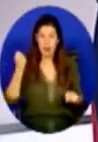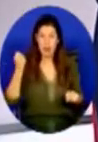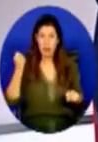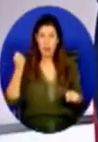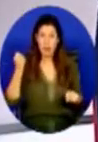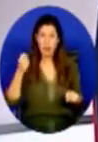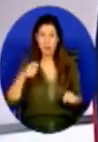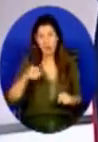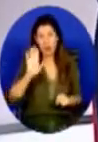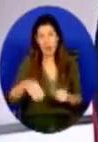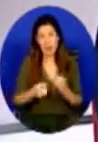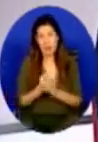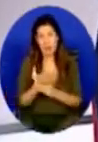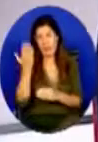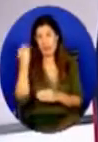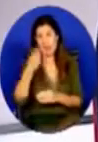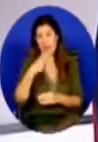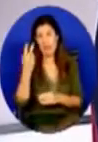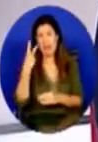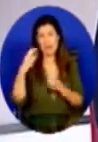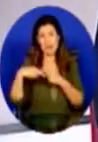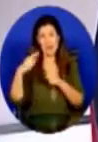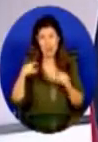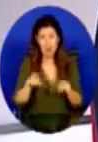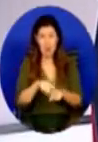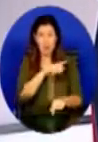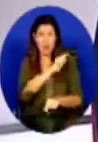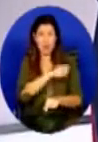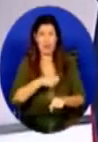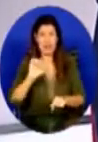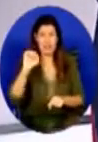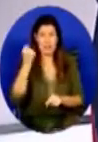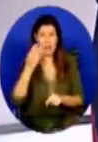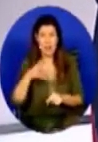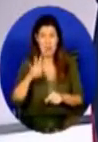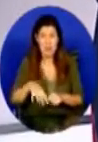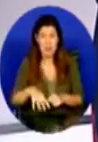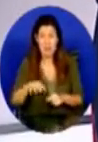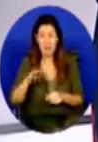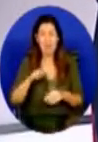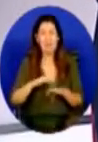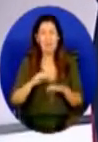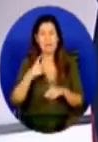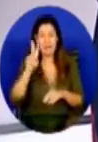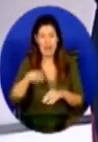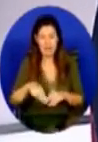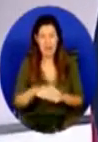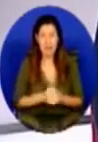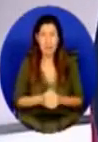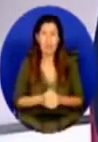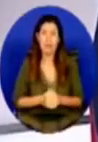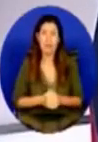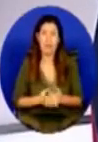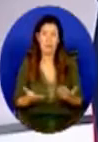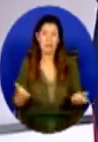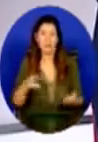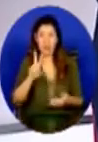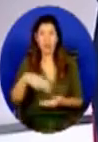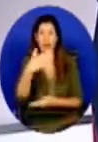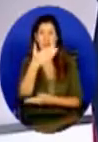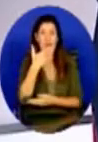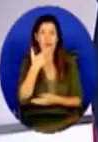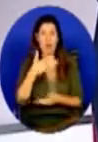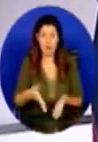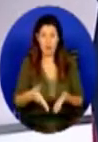נוסדה לפני 120 שנה באותו קונגרס ציוני בבאזל, יש מדינה יהודית בארץ ישראל. אבל יש עוד הרבה